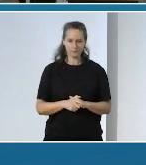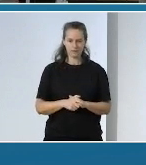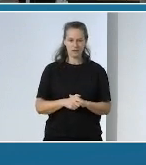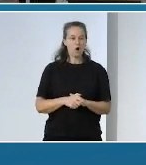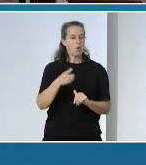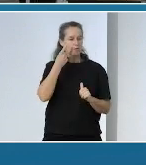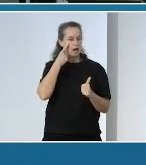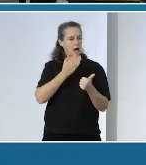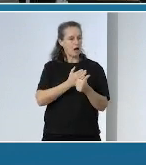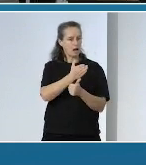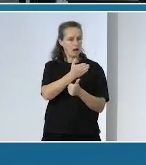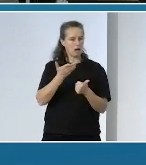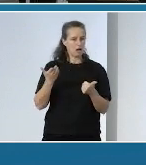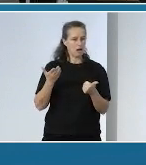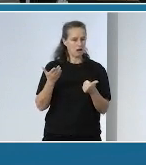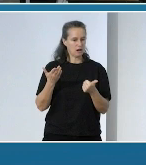où on verra